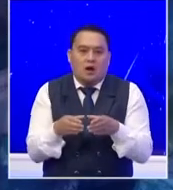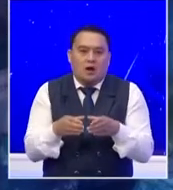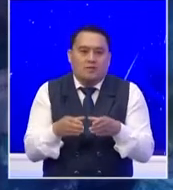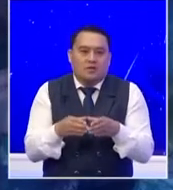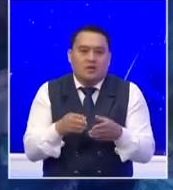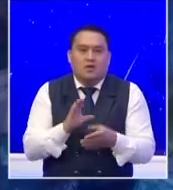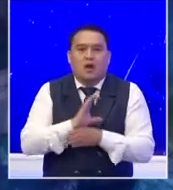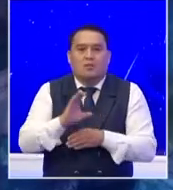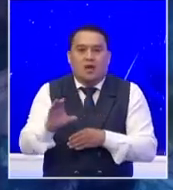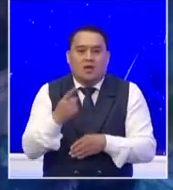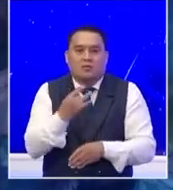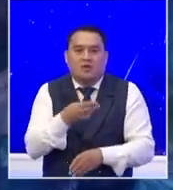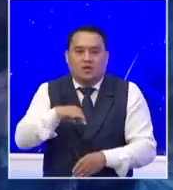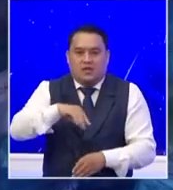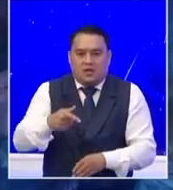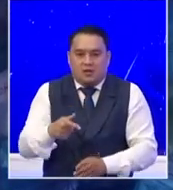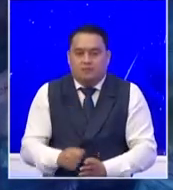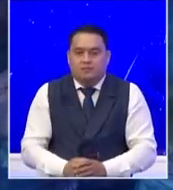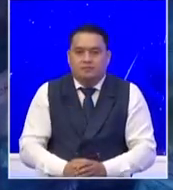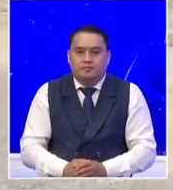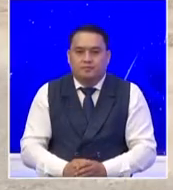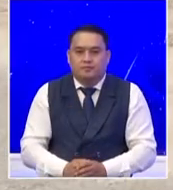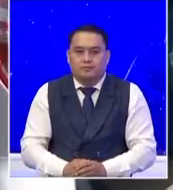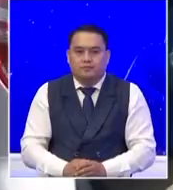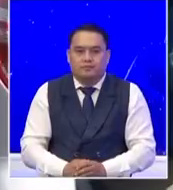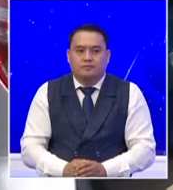Групп» направила 1 миллиард тенге.